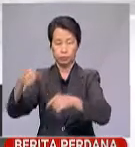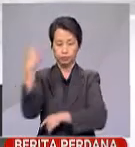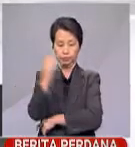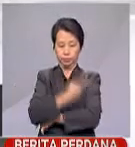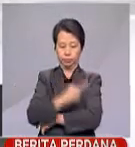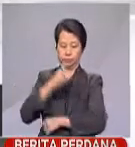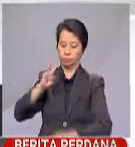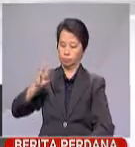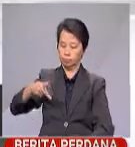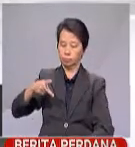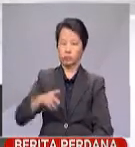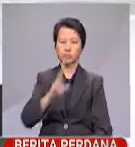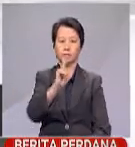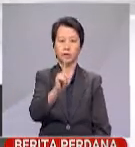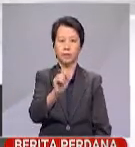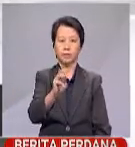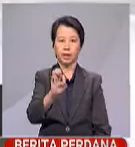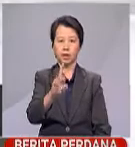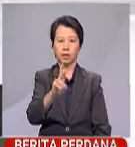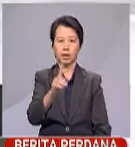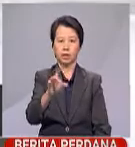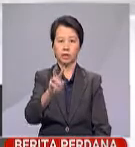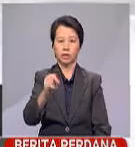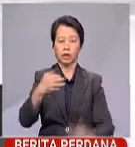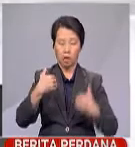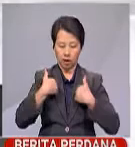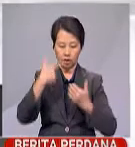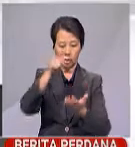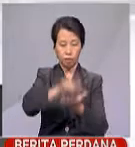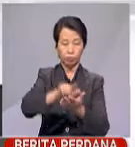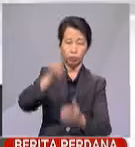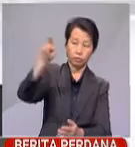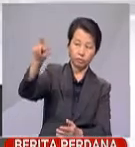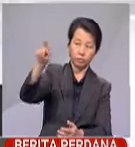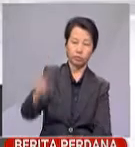Wilayah Persekutuan, Kamarudin Abdullah menyediakan laporan ini.